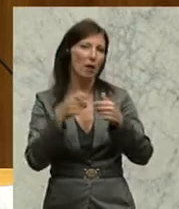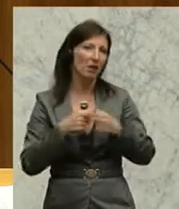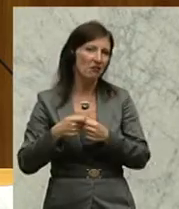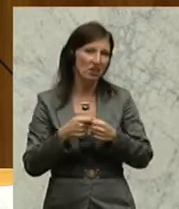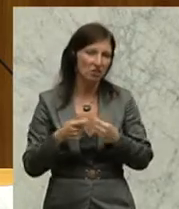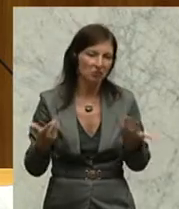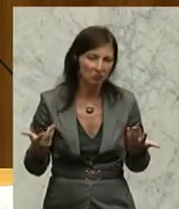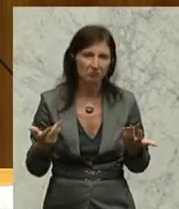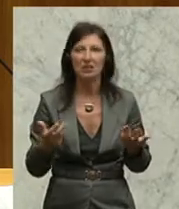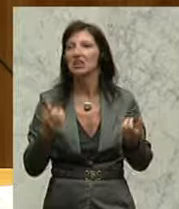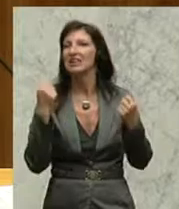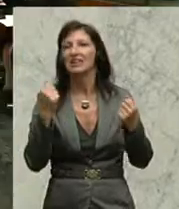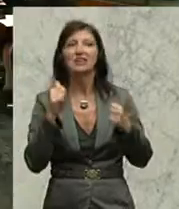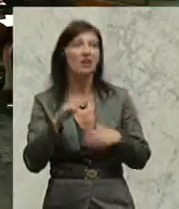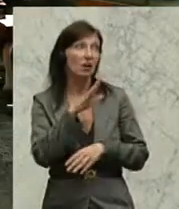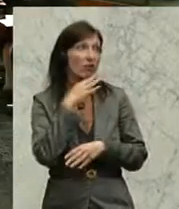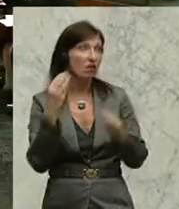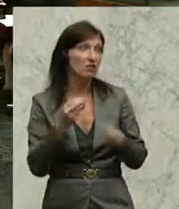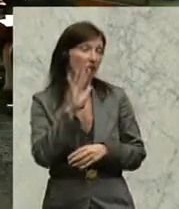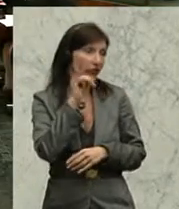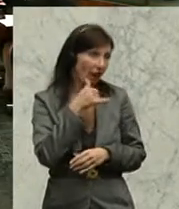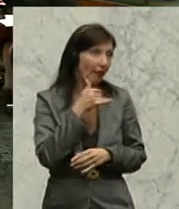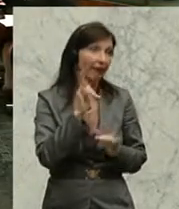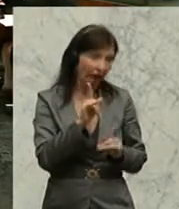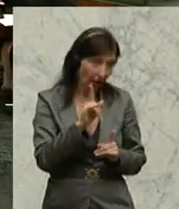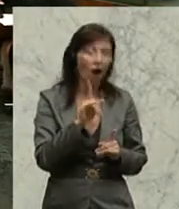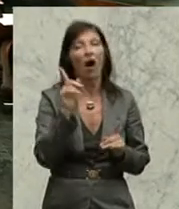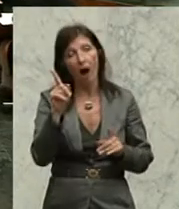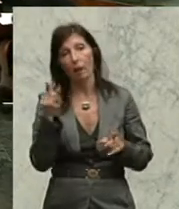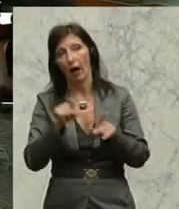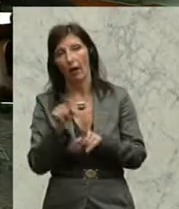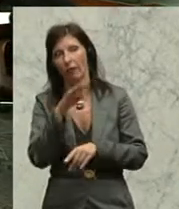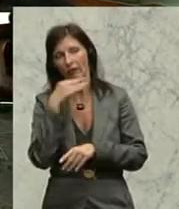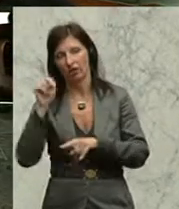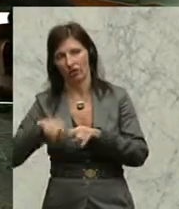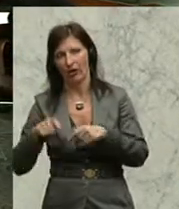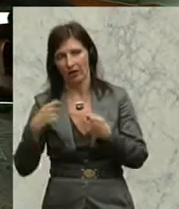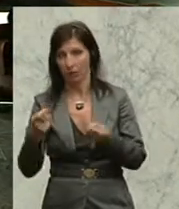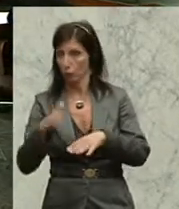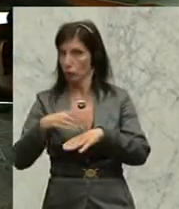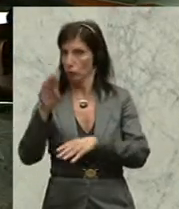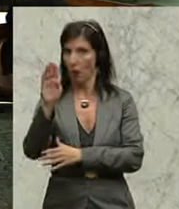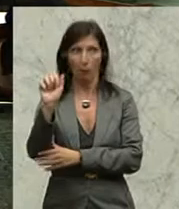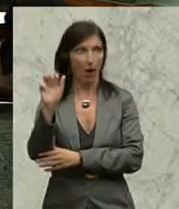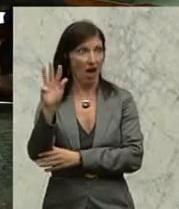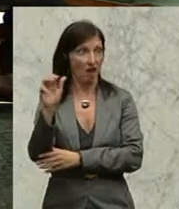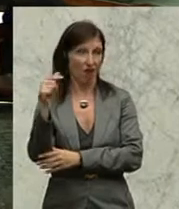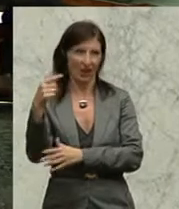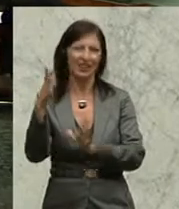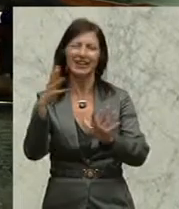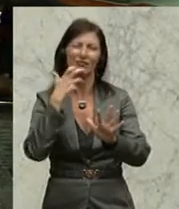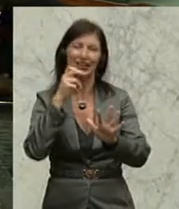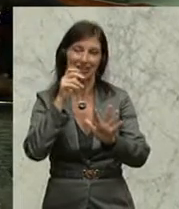viel sonnenschein es gibt aber auch viel schatten ist nun mal die bawag konnte ist eine stunde lang etwa wenn ich will das nicht die bilder gar nicht um glauben aber